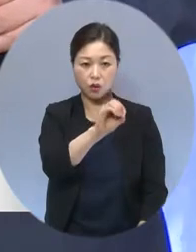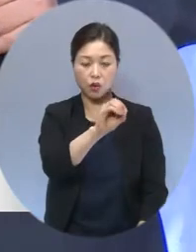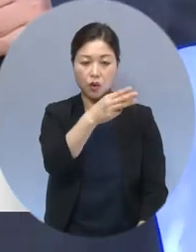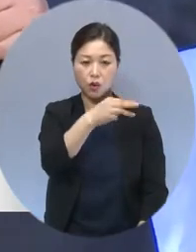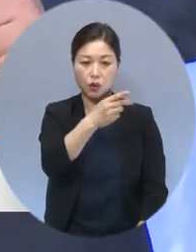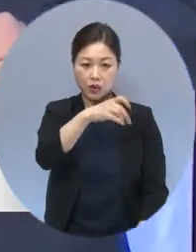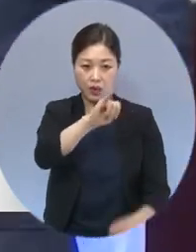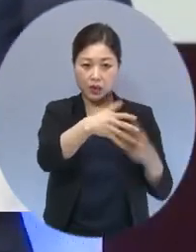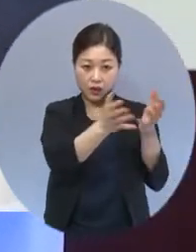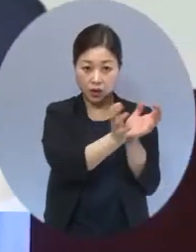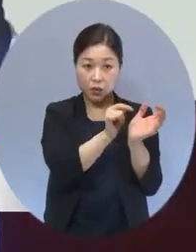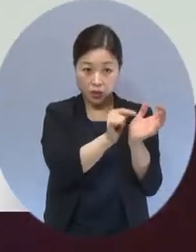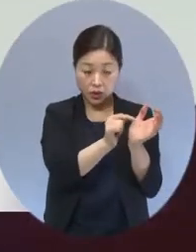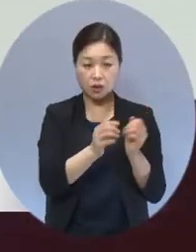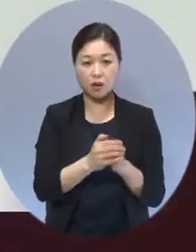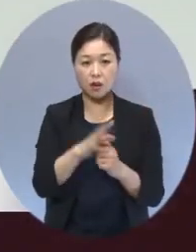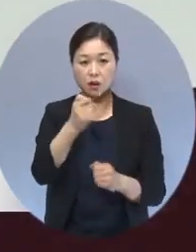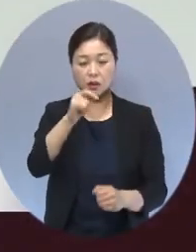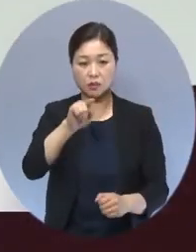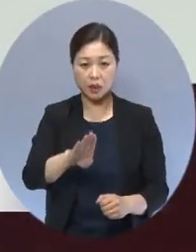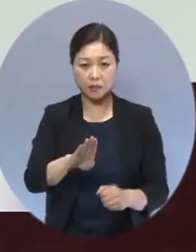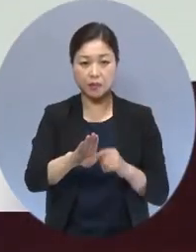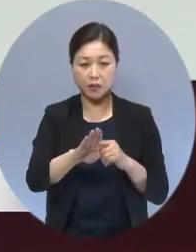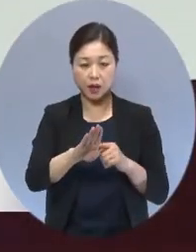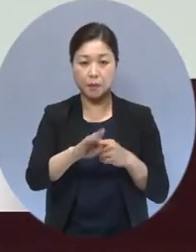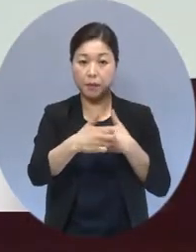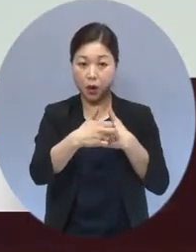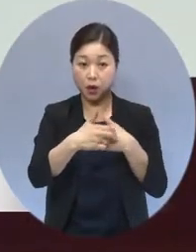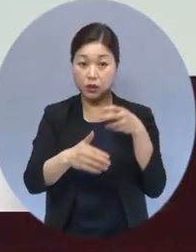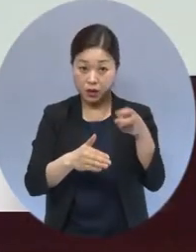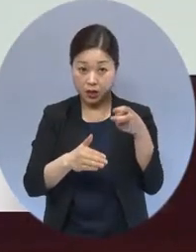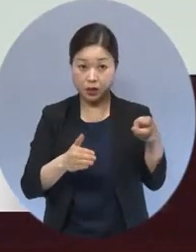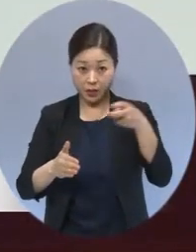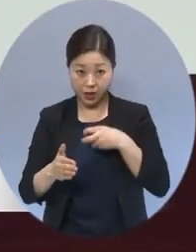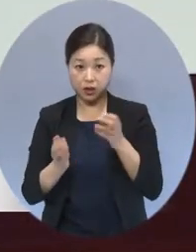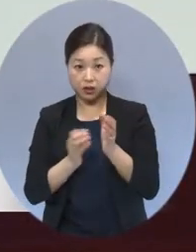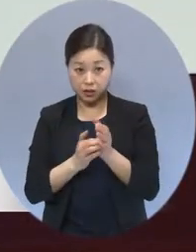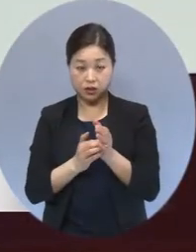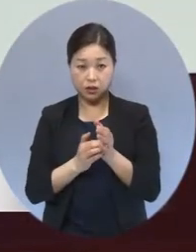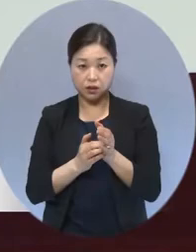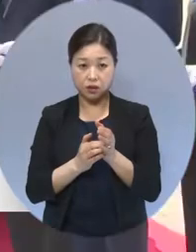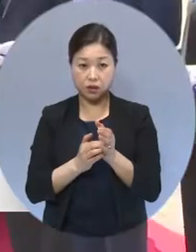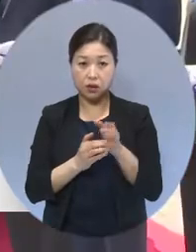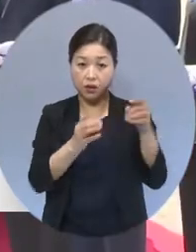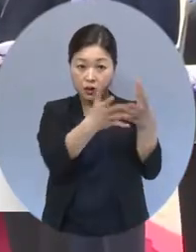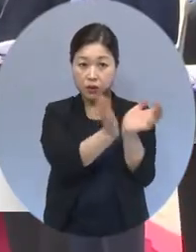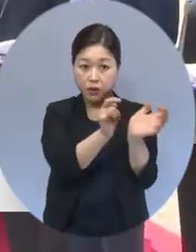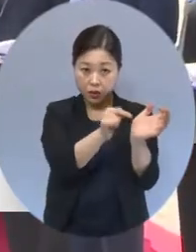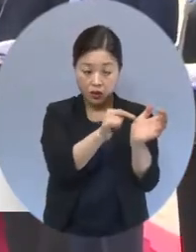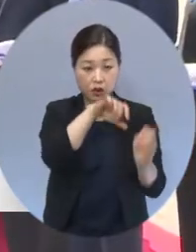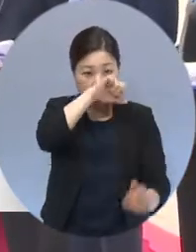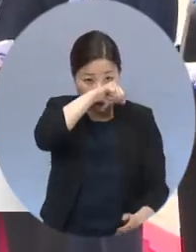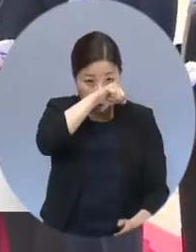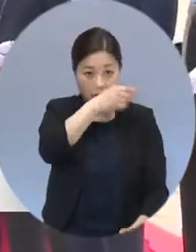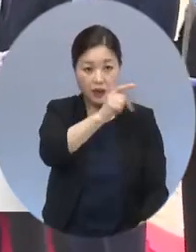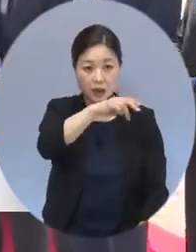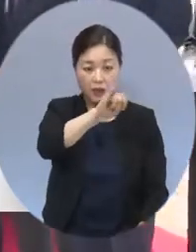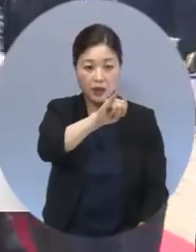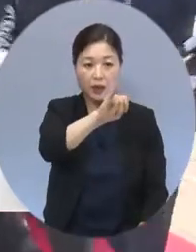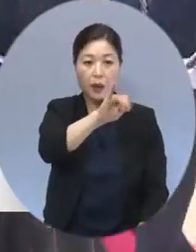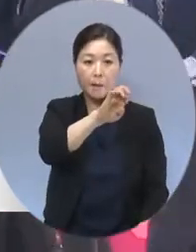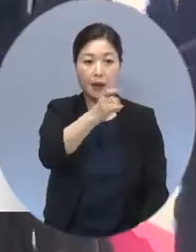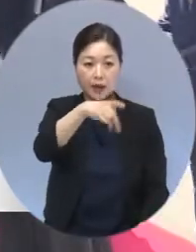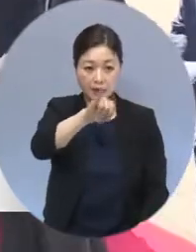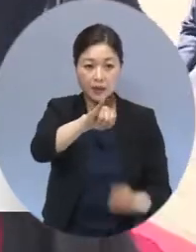다기능 음악 구급차를 기증 받았습니다 순천 중을 로터리 클럽 은 대만 타이페이 로타리 클럽 을 포함한